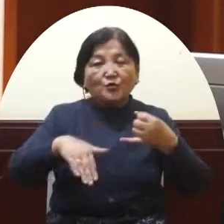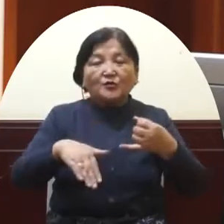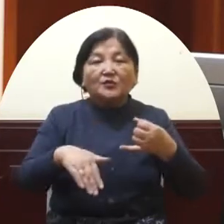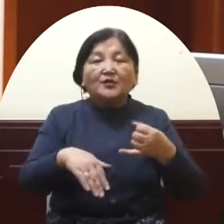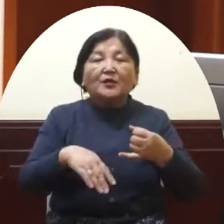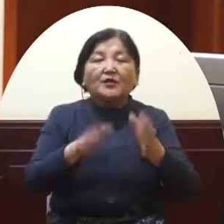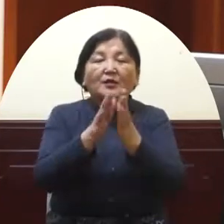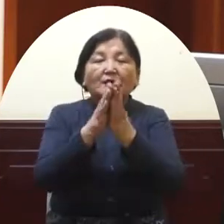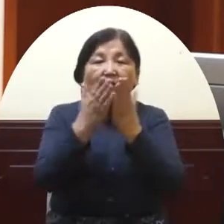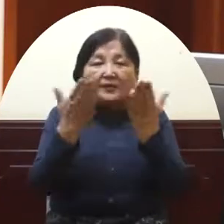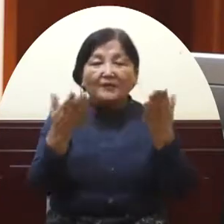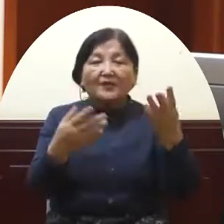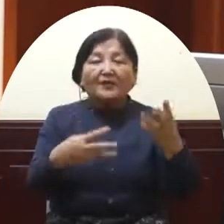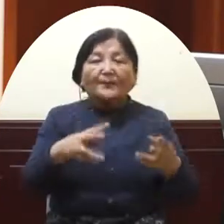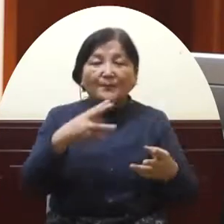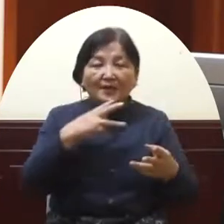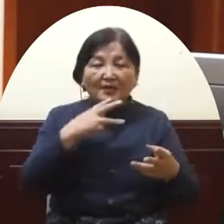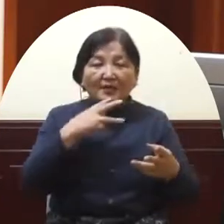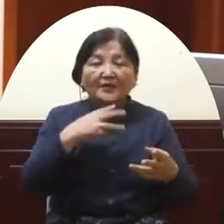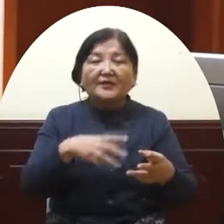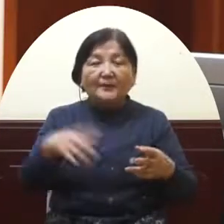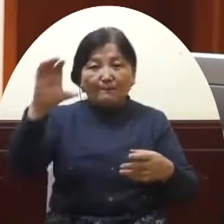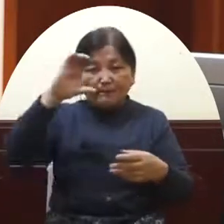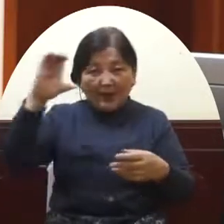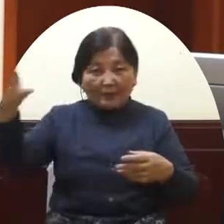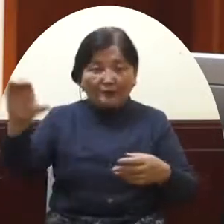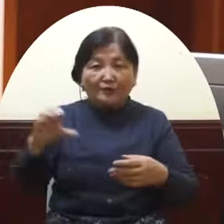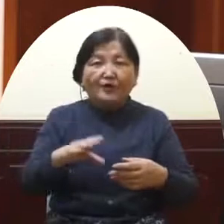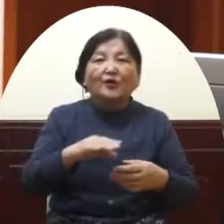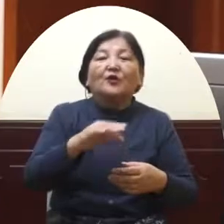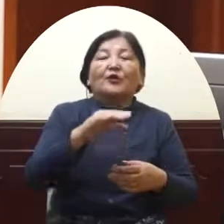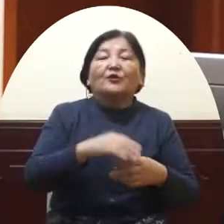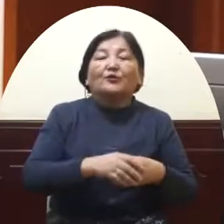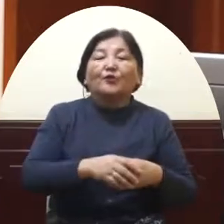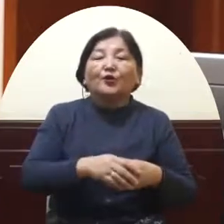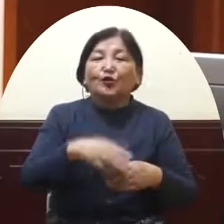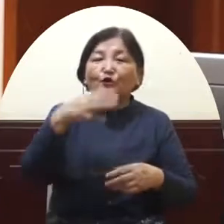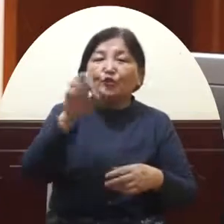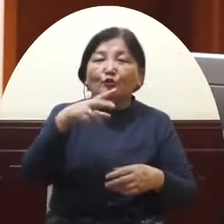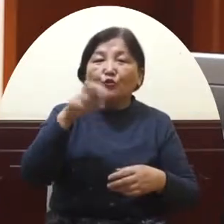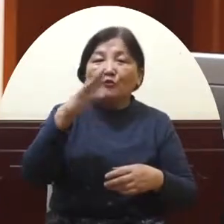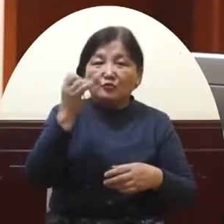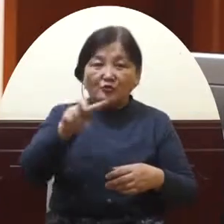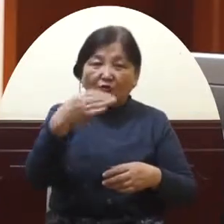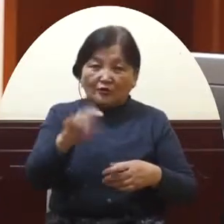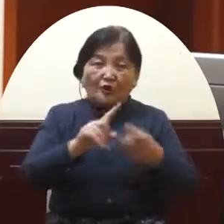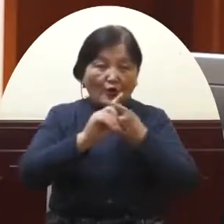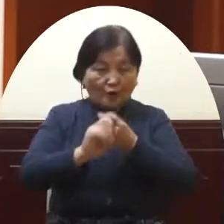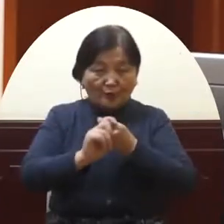хараат бус бие даасан зуучлагчийн үүрэгтэй байх ёстой хэвлэл мэдээллийн байгууллагуудын төлөвшөлттэй холбоотойгоор